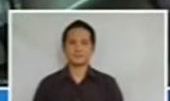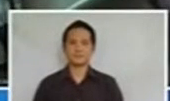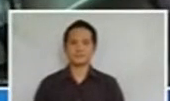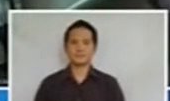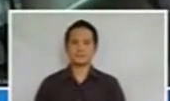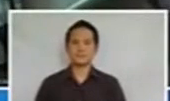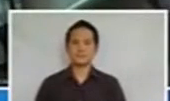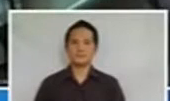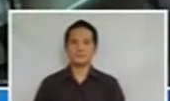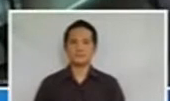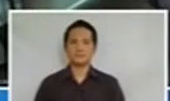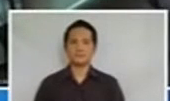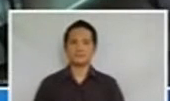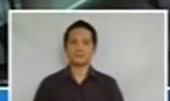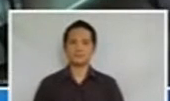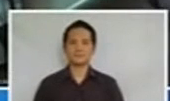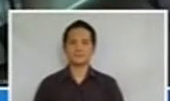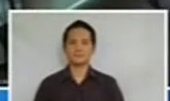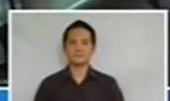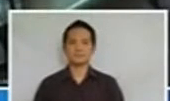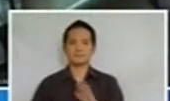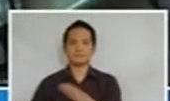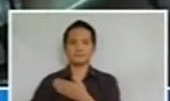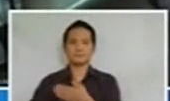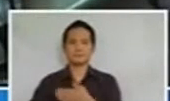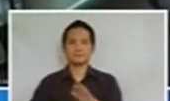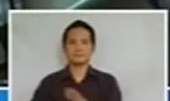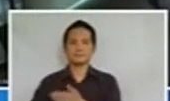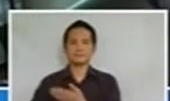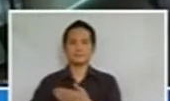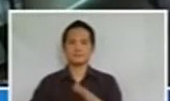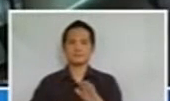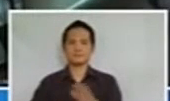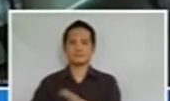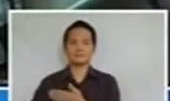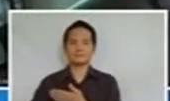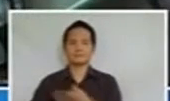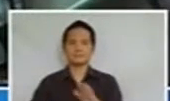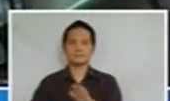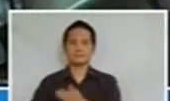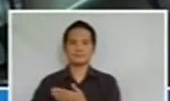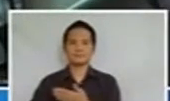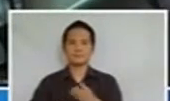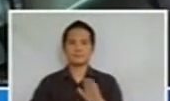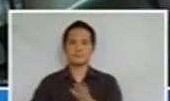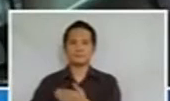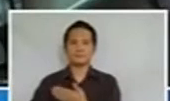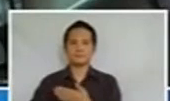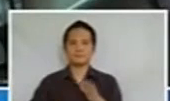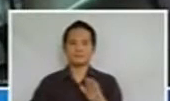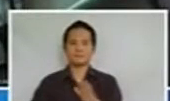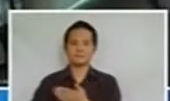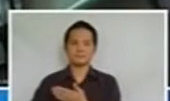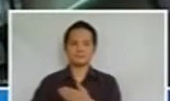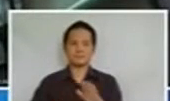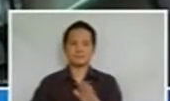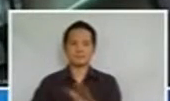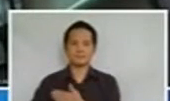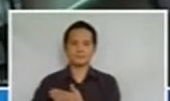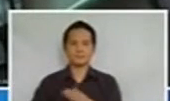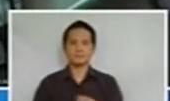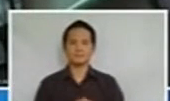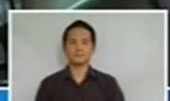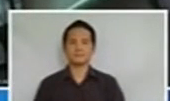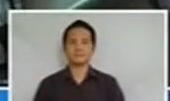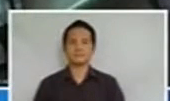Naman alamin ang detalye kaugnay sa pinakabagong programa ng DOLE, makakausap natin si ASEC Alex Avila, DOLE